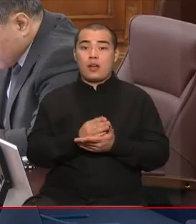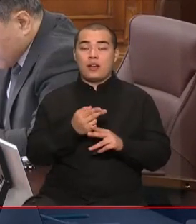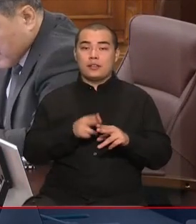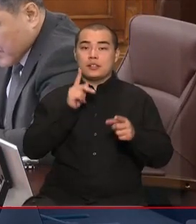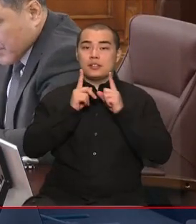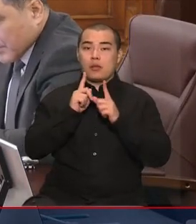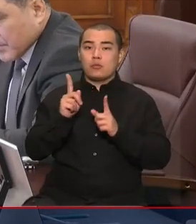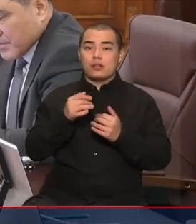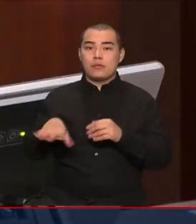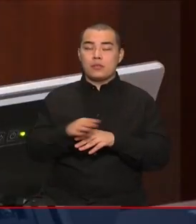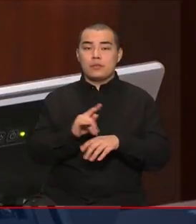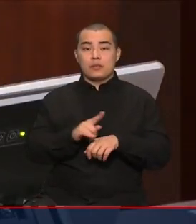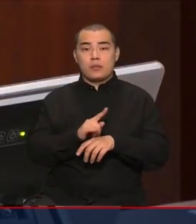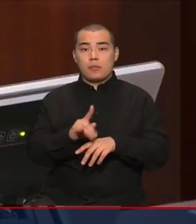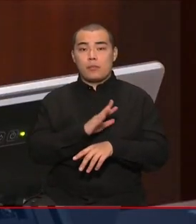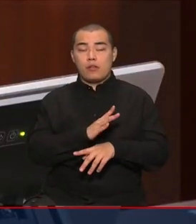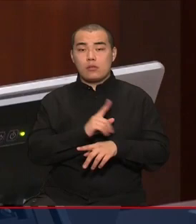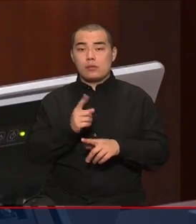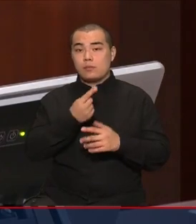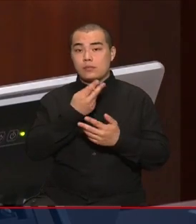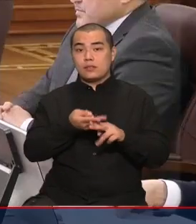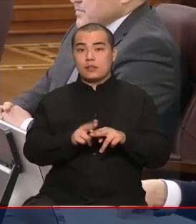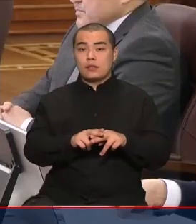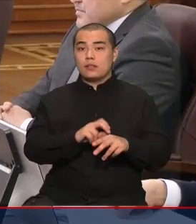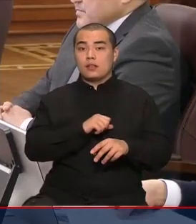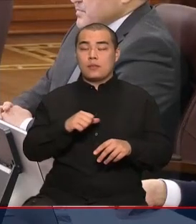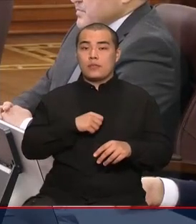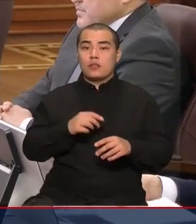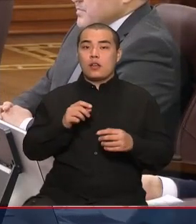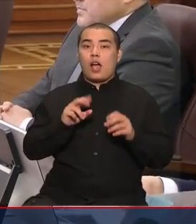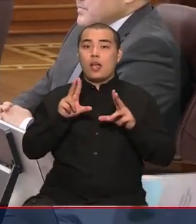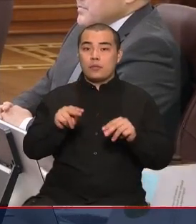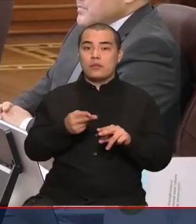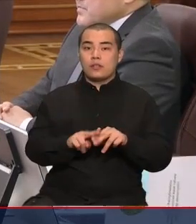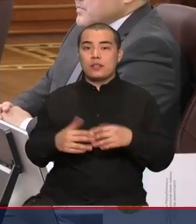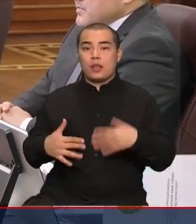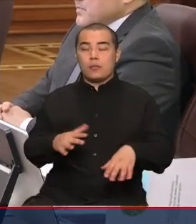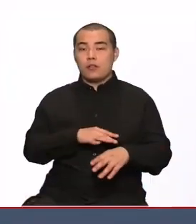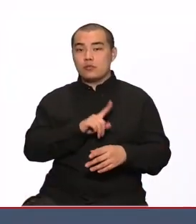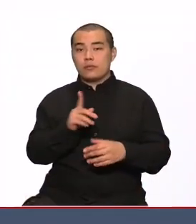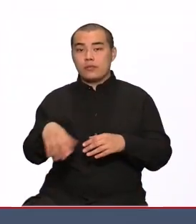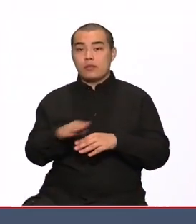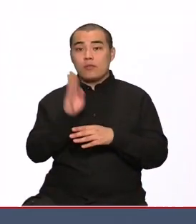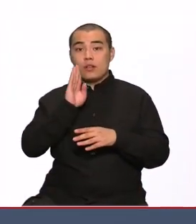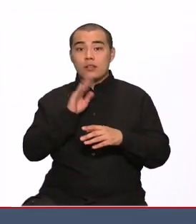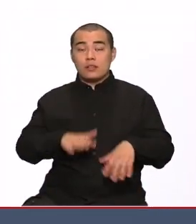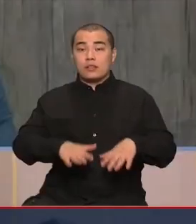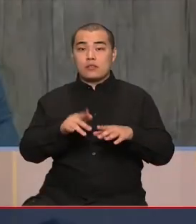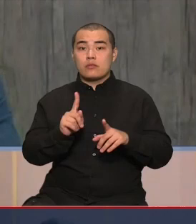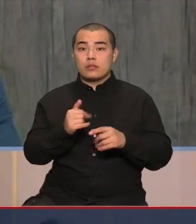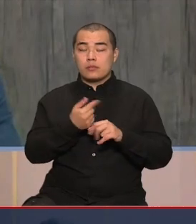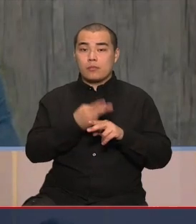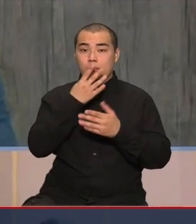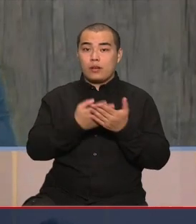отырыстарының көк тиын құны жоқ. Әр лауазым иесі жұрттың лайға батқанына жауапты. Айналаны көлкіп су басуы тек көпіріп